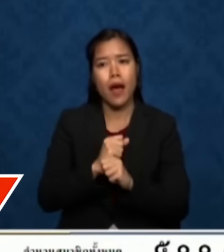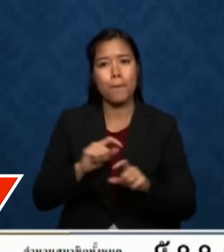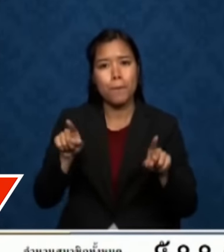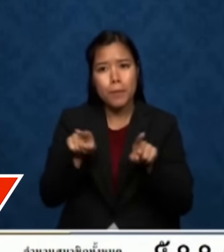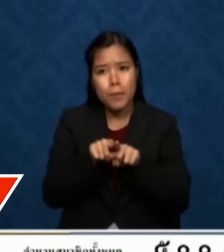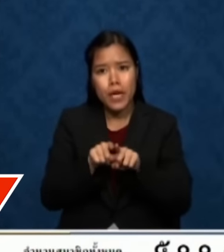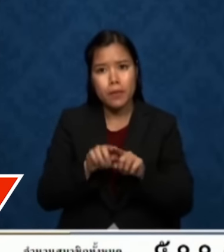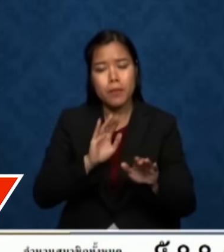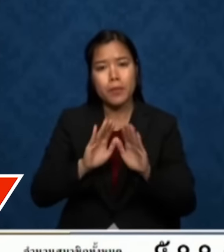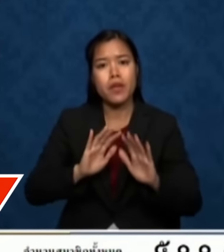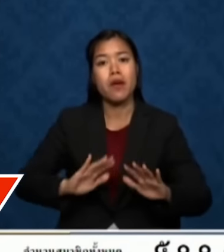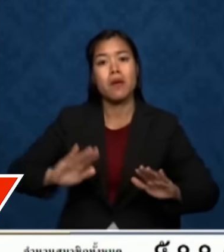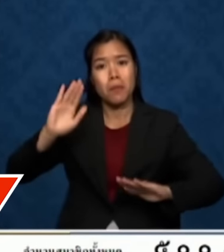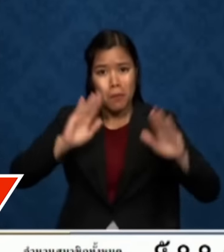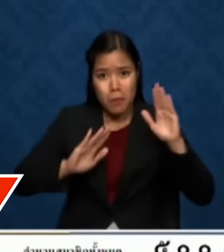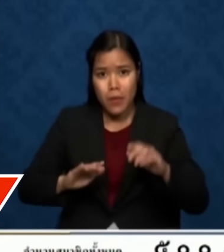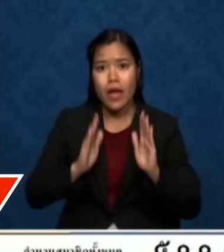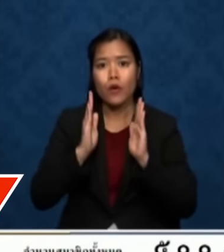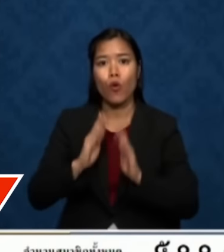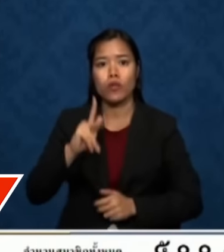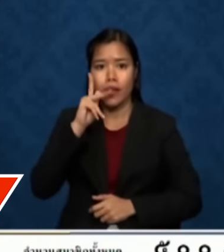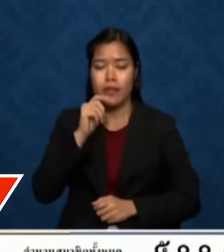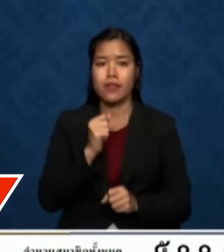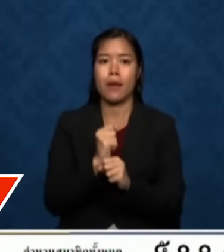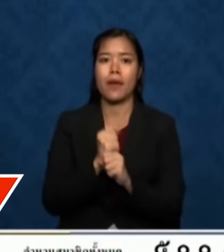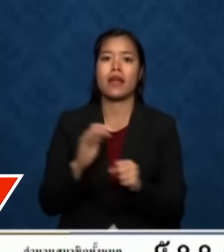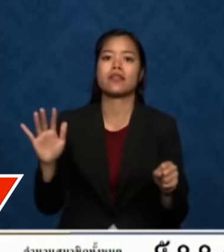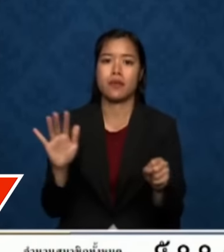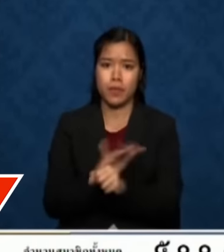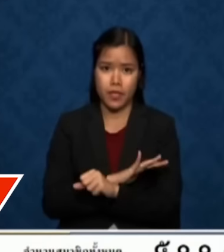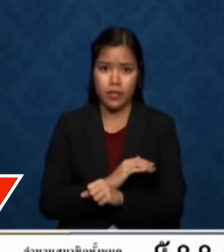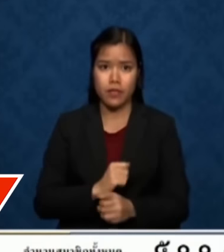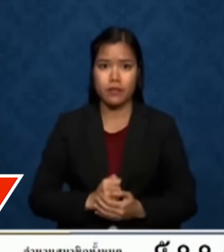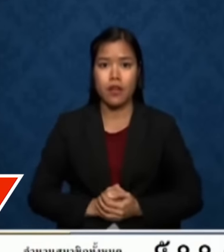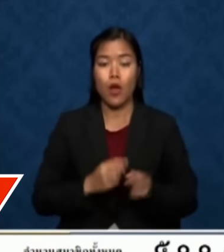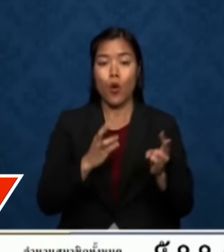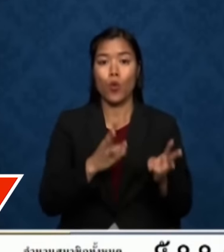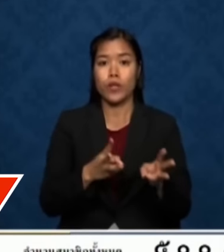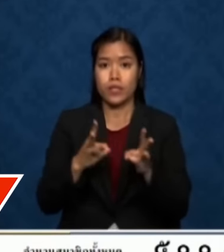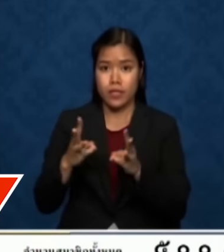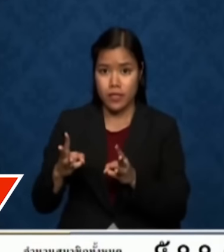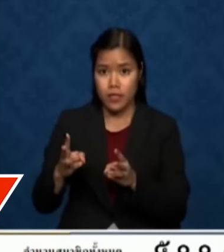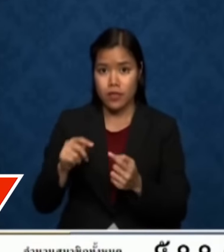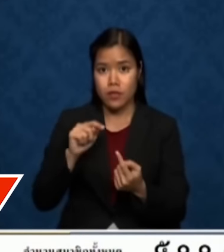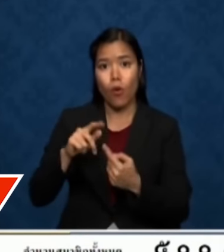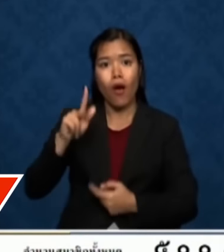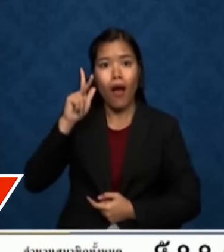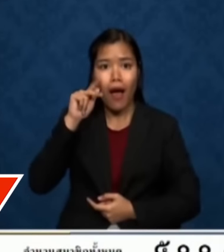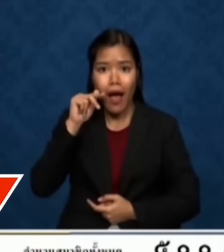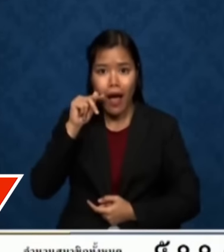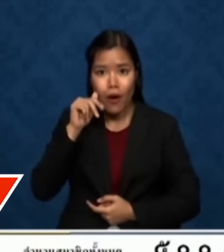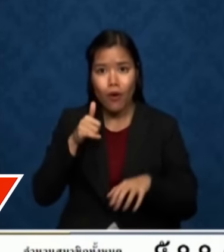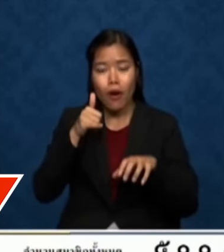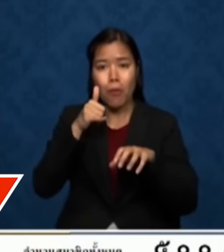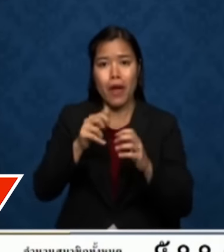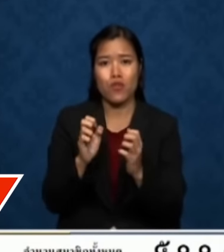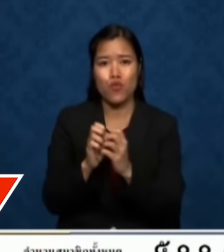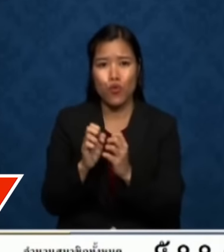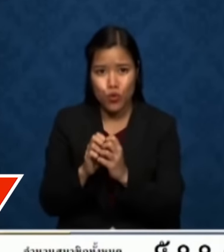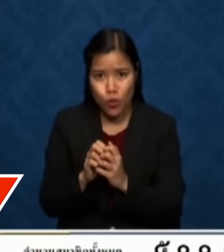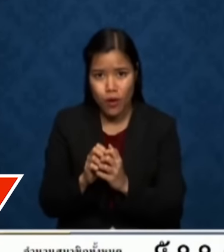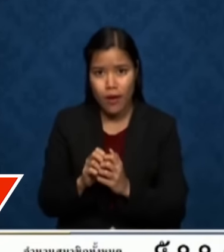และให้เกียรติกับสื่อมวลชนให้เต็มที่ค่ะท่านประธานคะวิธีการแทรกแซงสื่อมวลชนมันไม่ได้มีแค่การห้